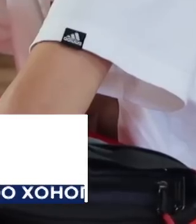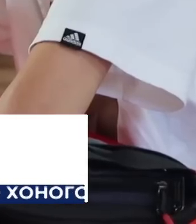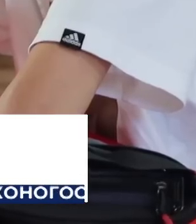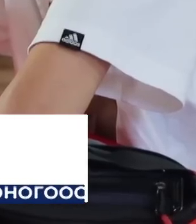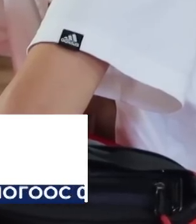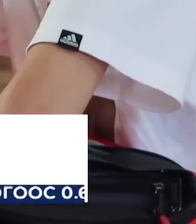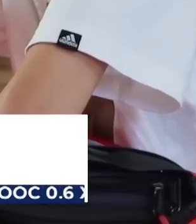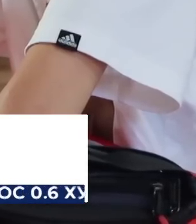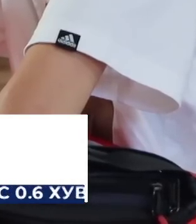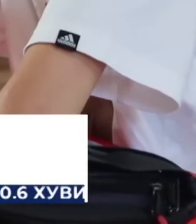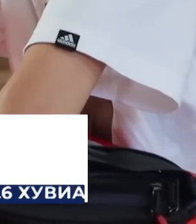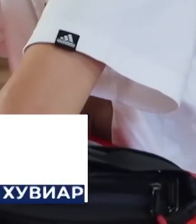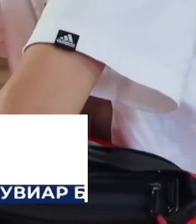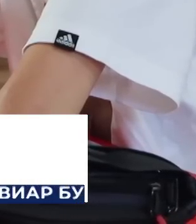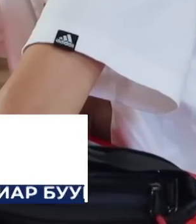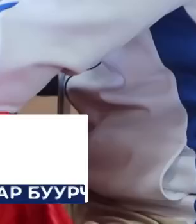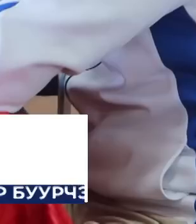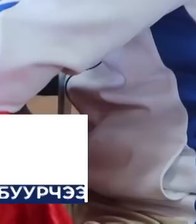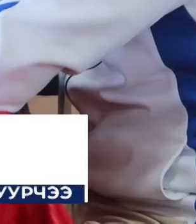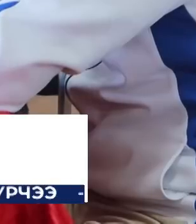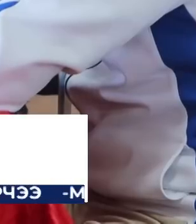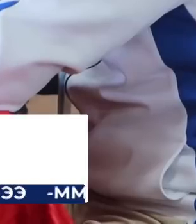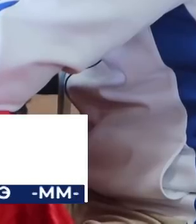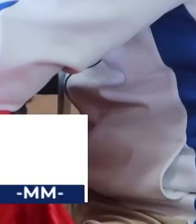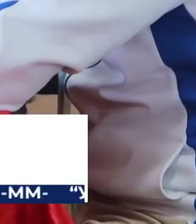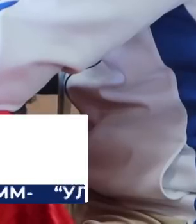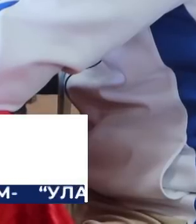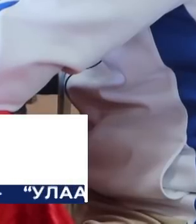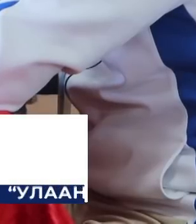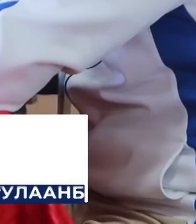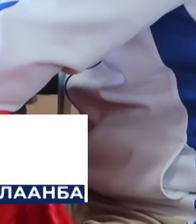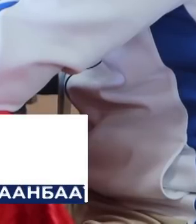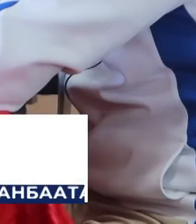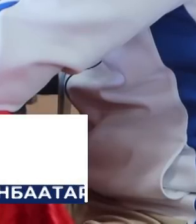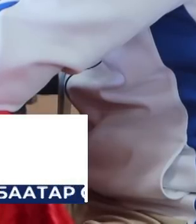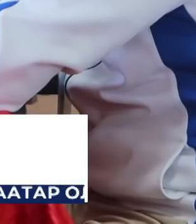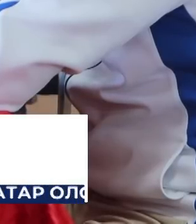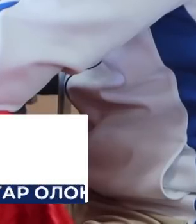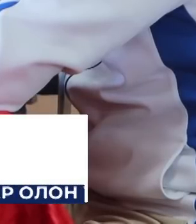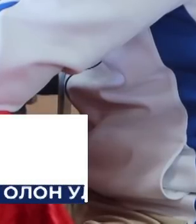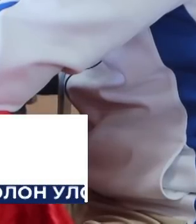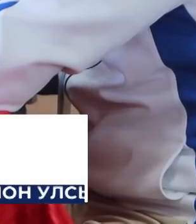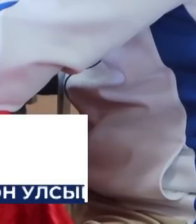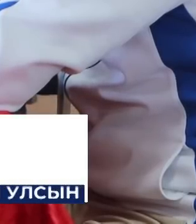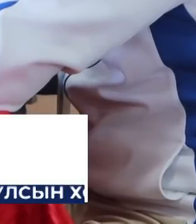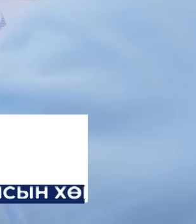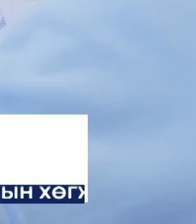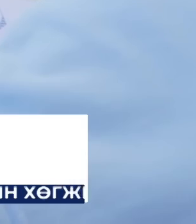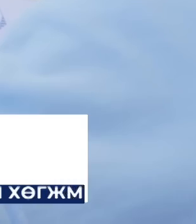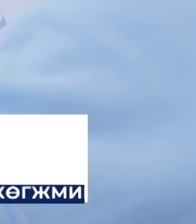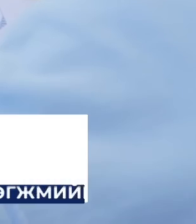насан туршигчдын улсын аварга шалгаруулах шигшээ тэмцээн Ховд аймагт явагдаж өндөрлсөн бол Зүүн Буудалд даамын эрэгтэйчүүдийн 46,